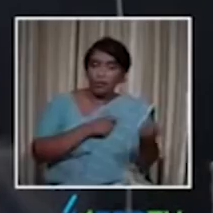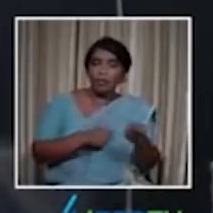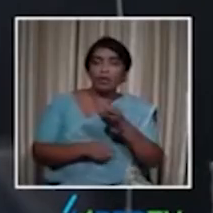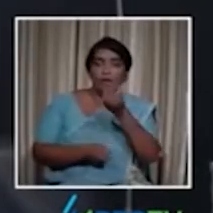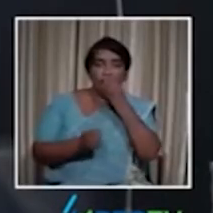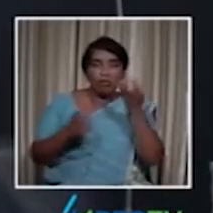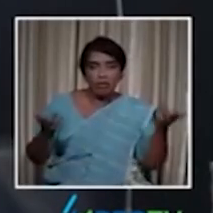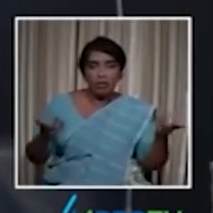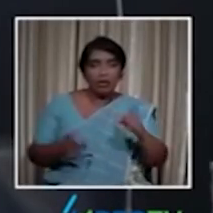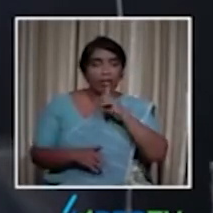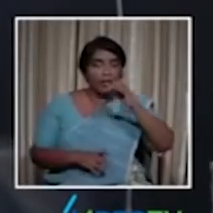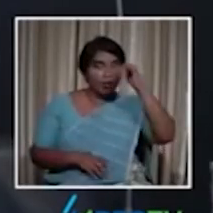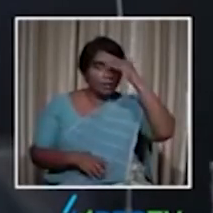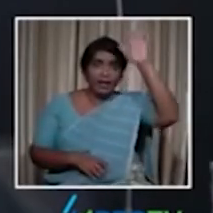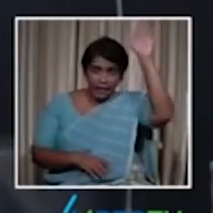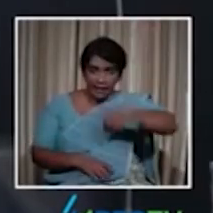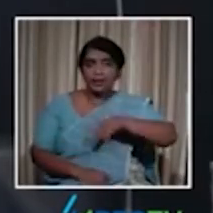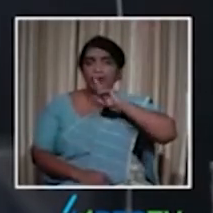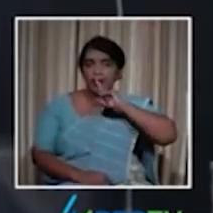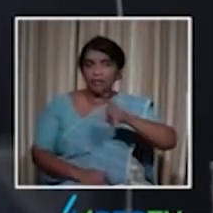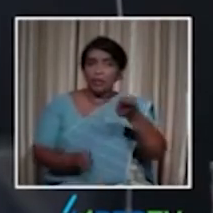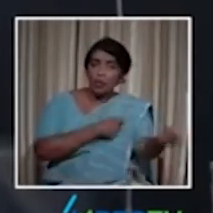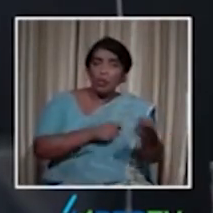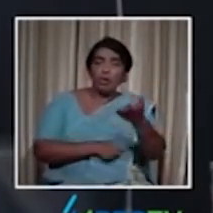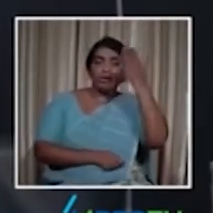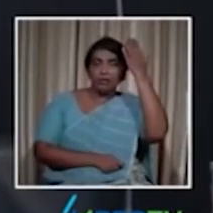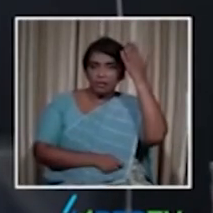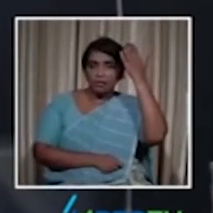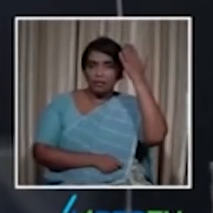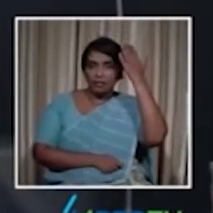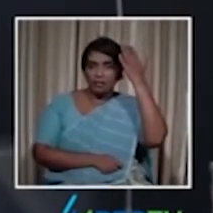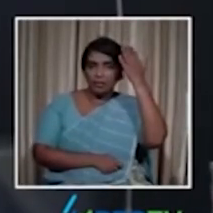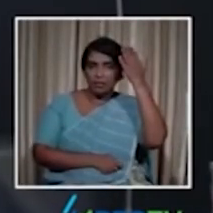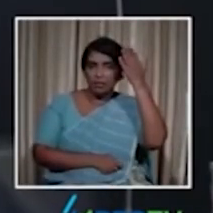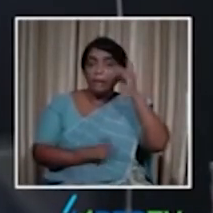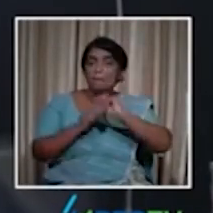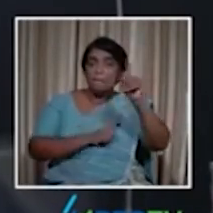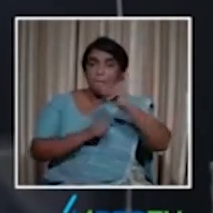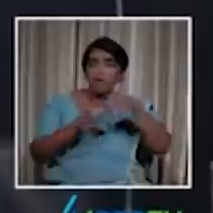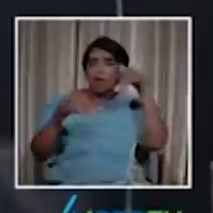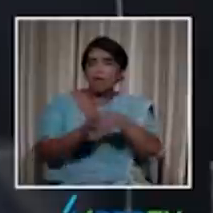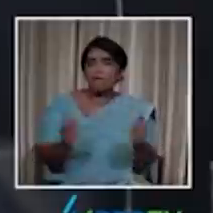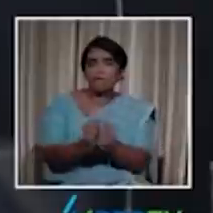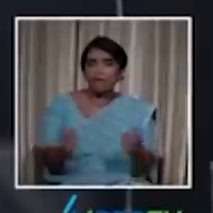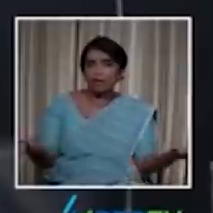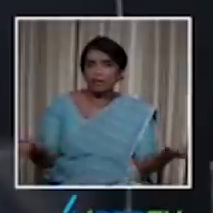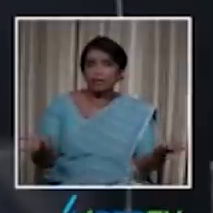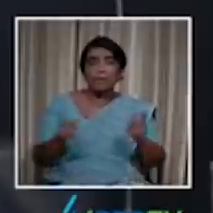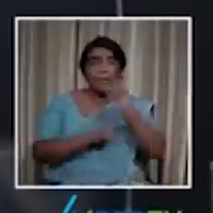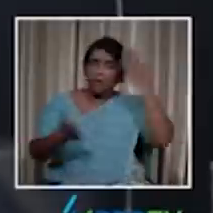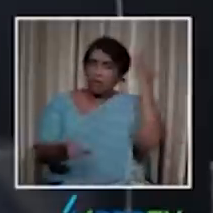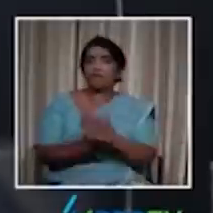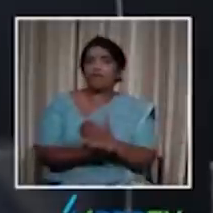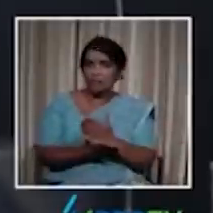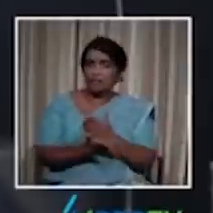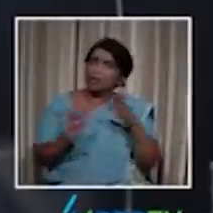වගේ කතානායකතුමාට එන්න කියන්න එළියට බහලා කතානායකතුමාට කියන්න කියන්න පාර්ලිමේන්තුව මොනවද කරන්න කියලා එක්කෝ පාර්ලිමේන්තුව නවත්තන්න